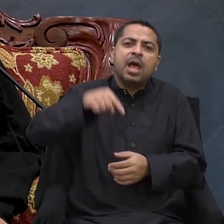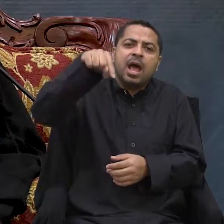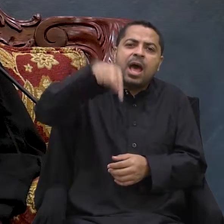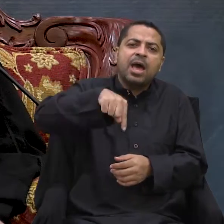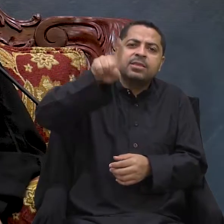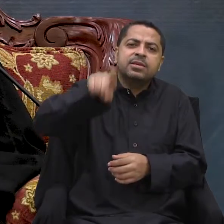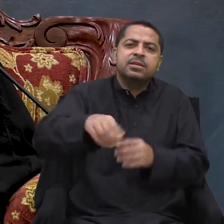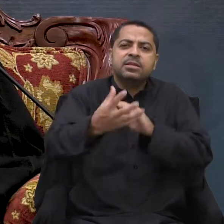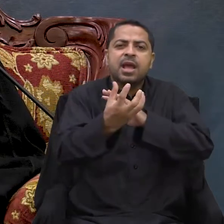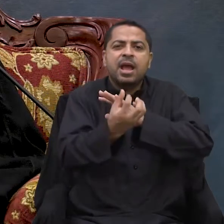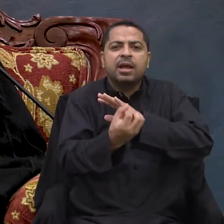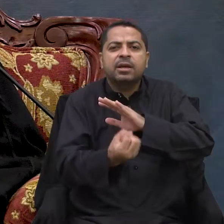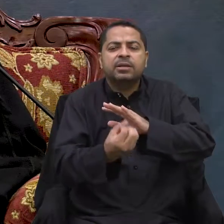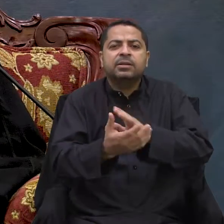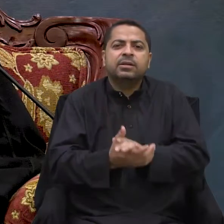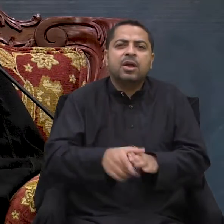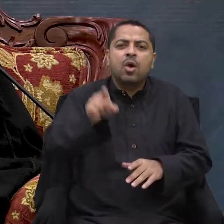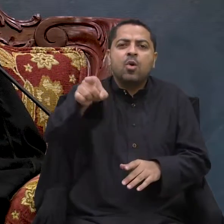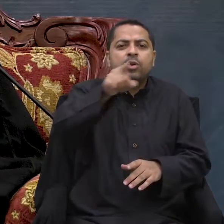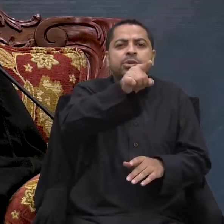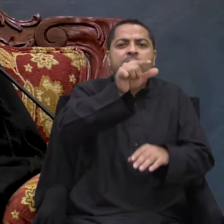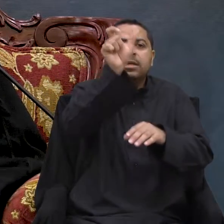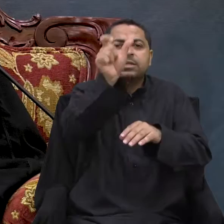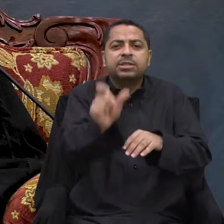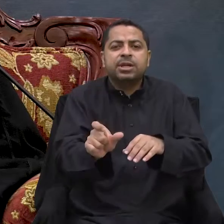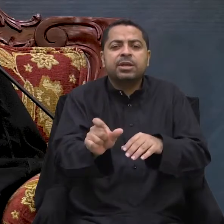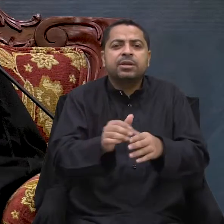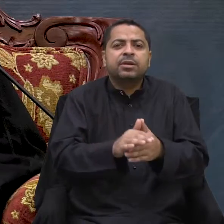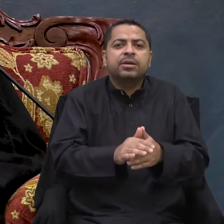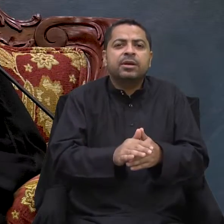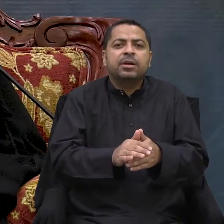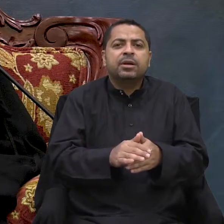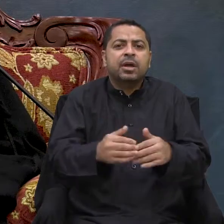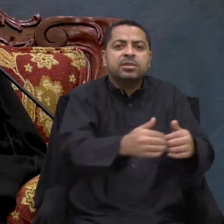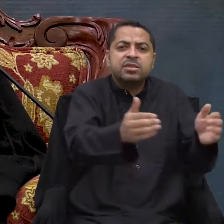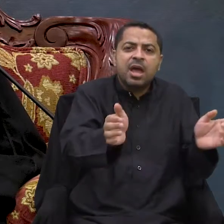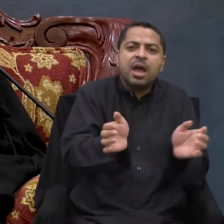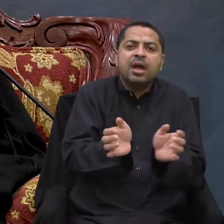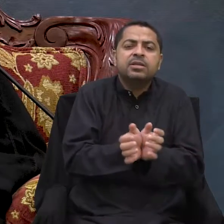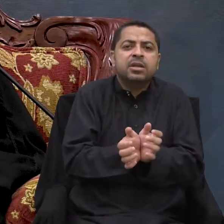الليلة لو أراد إنسان، بل لو أرادت لجان